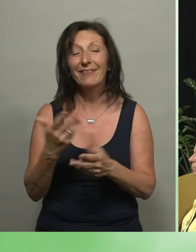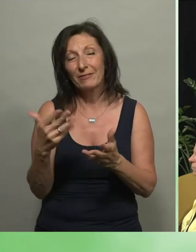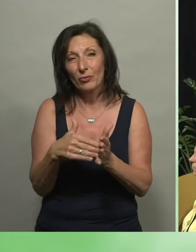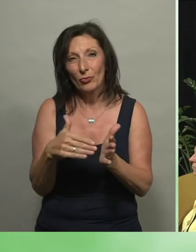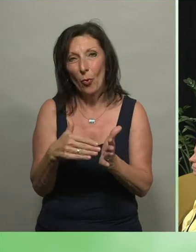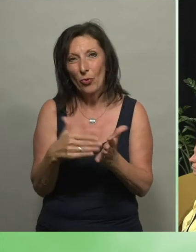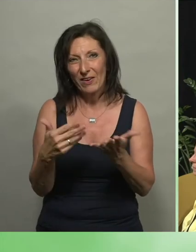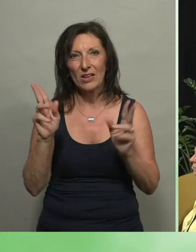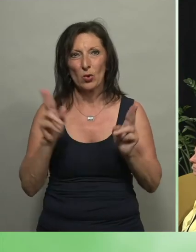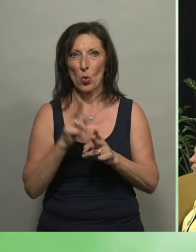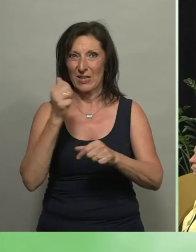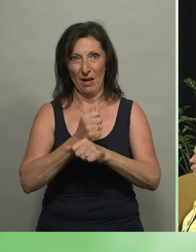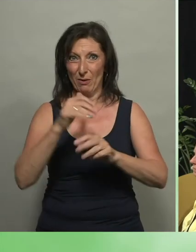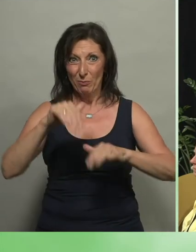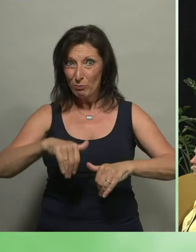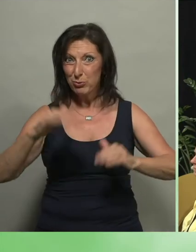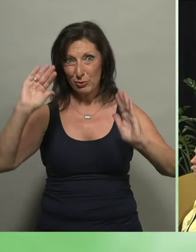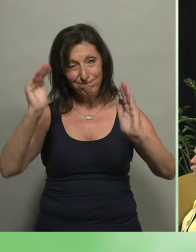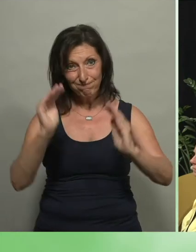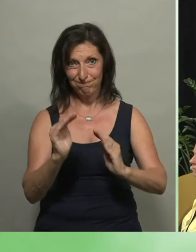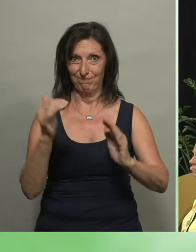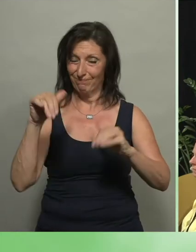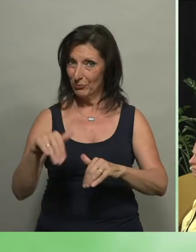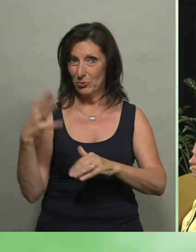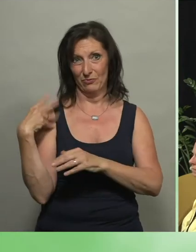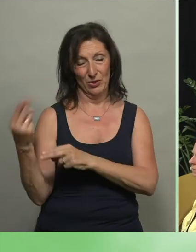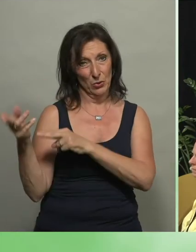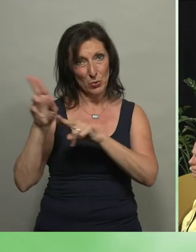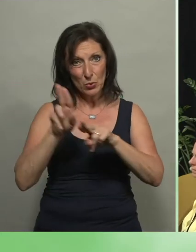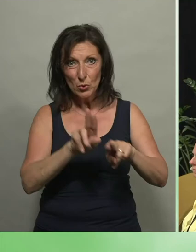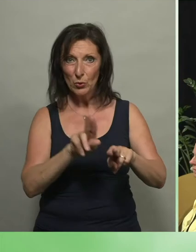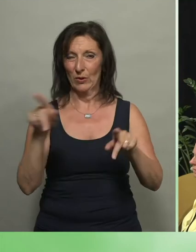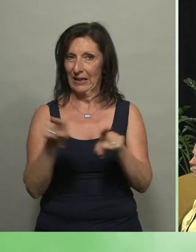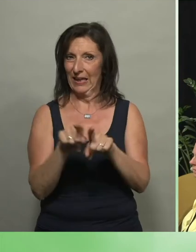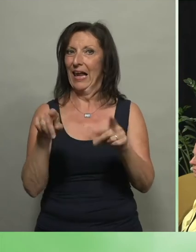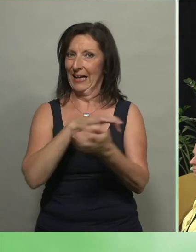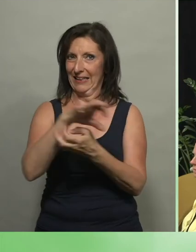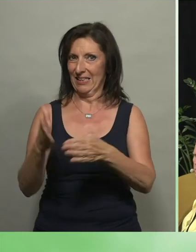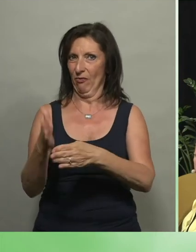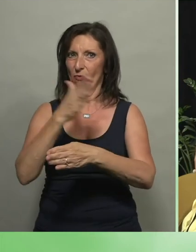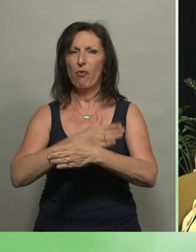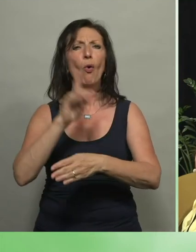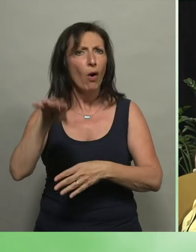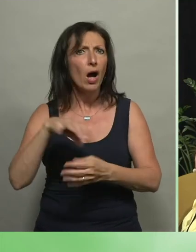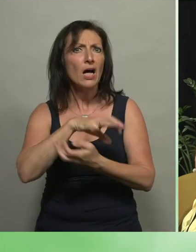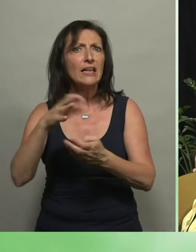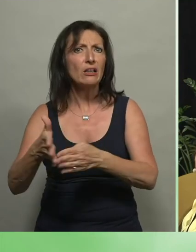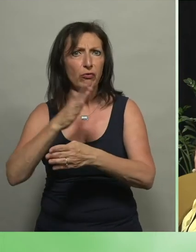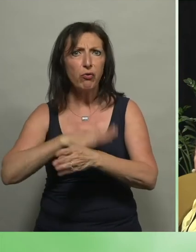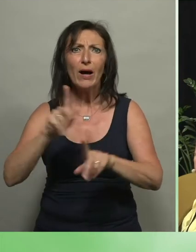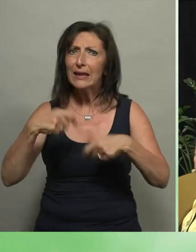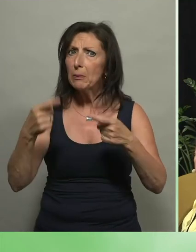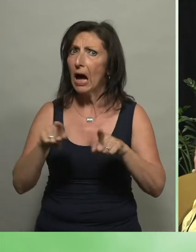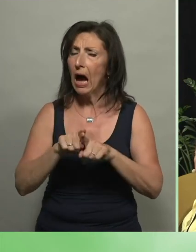Notwendigkeit, diese Kurzarbeit abzubauen und wieder zurückzukommen auf ein Vorkrisenniveau. Die Kurzarbeit gab es auch vor der Krise, aber